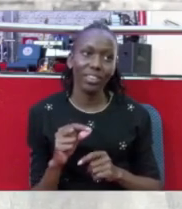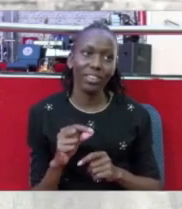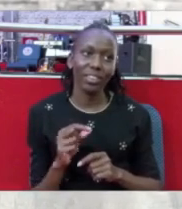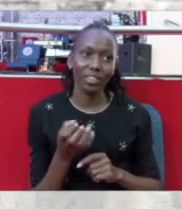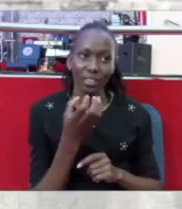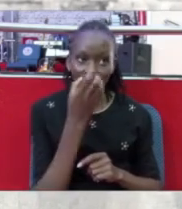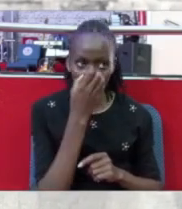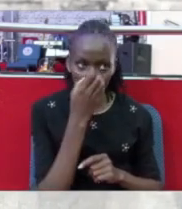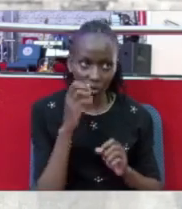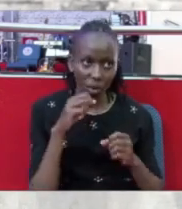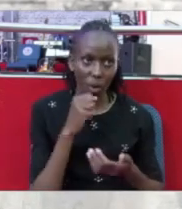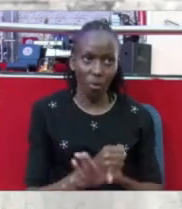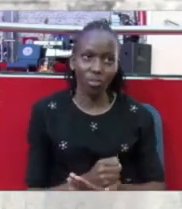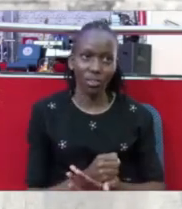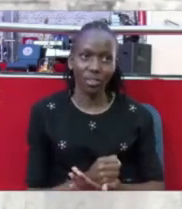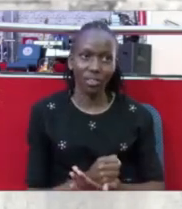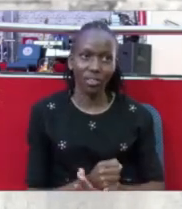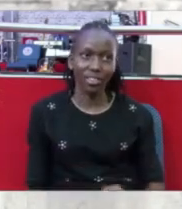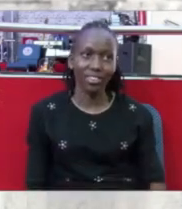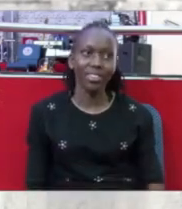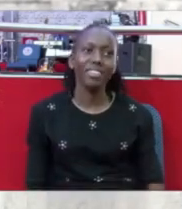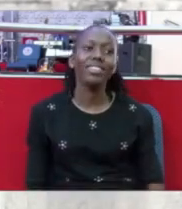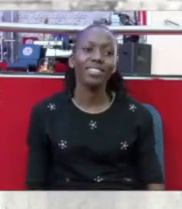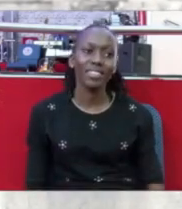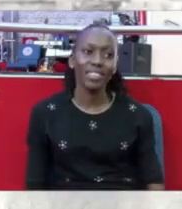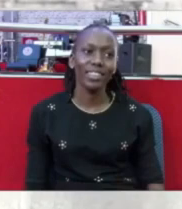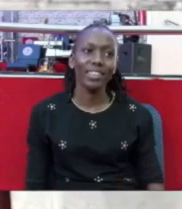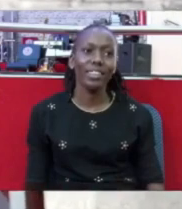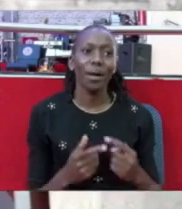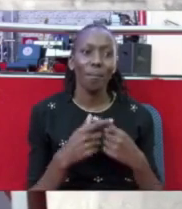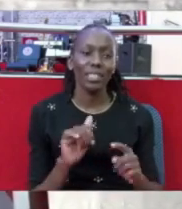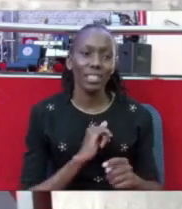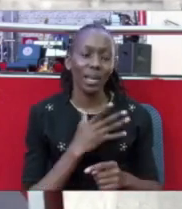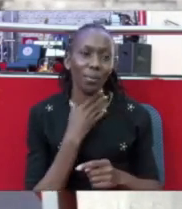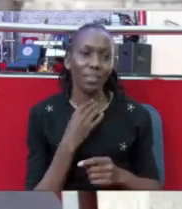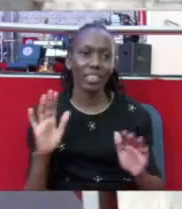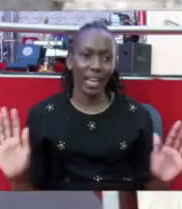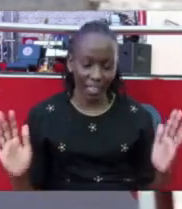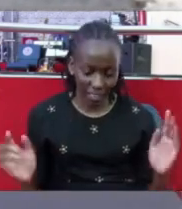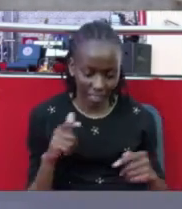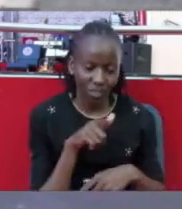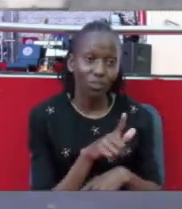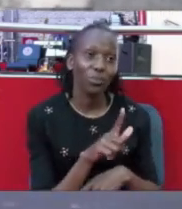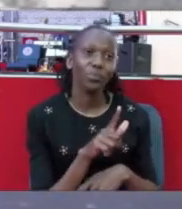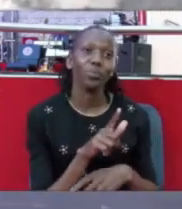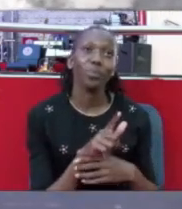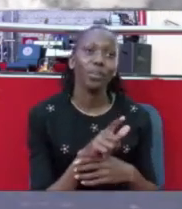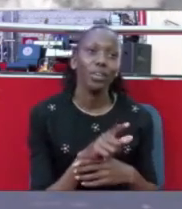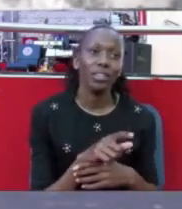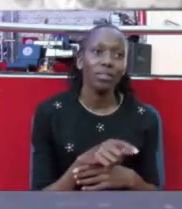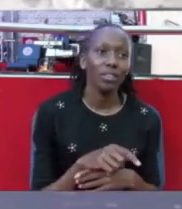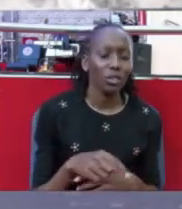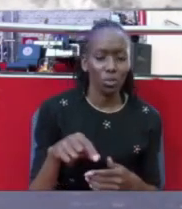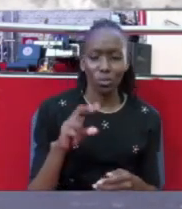But I want to encourage you this, my brothers and my sisters. Lakini ningependa niwahimize hivi ndugu na dada zangu. It is not about what the government